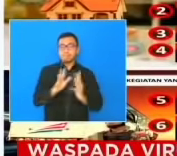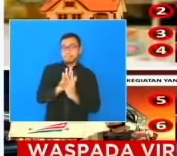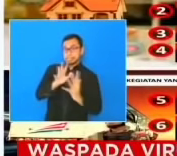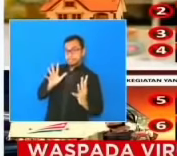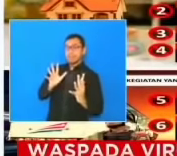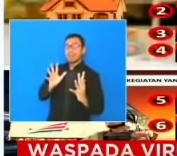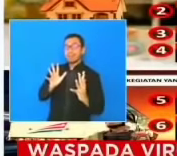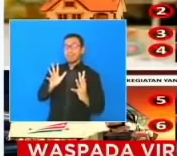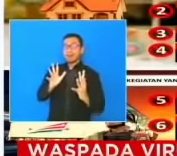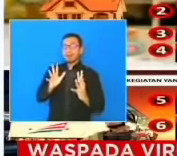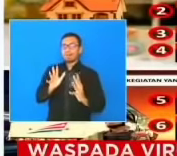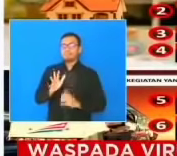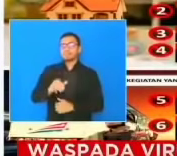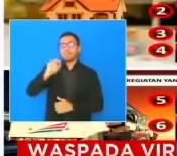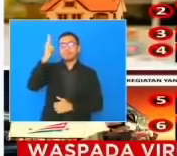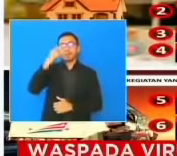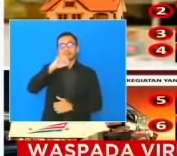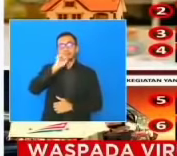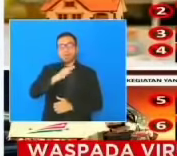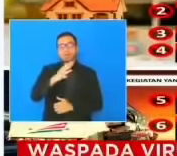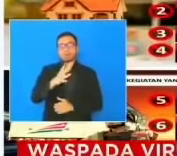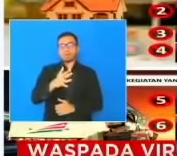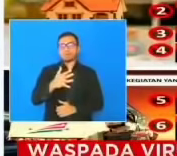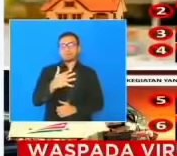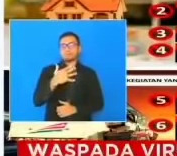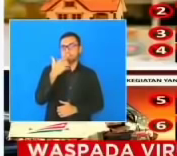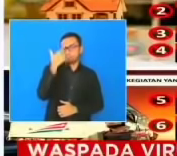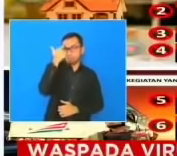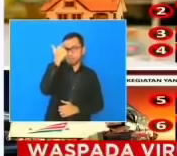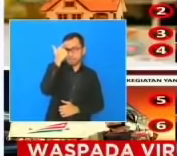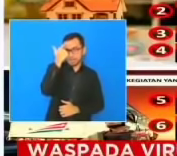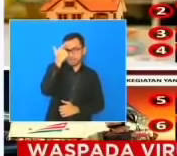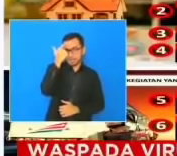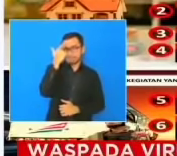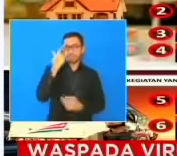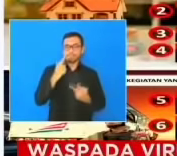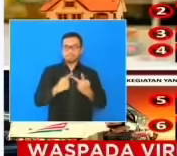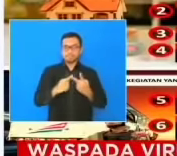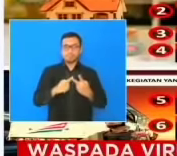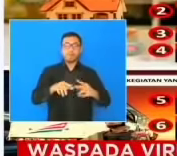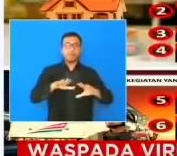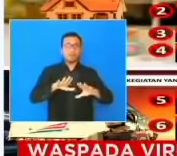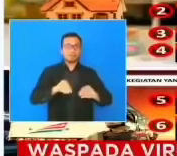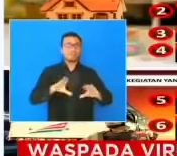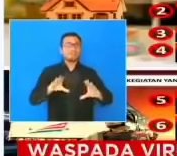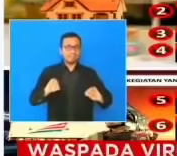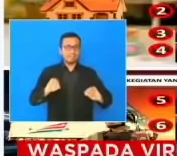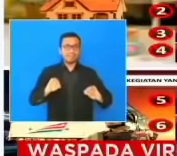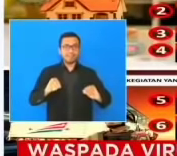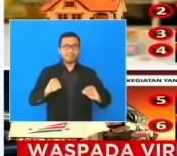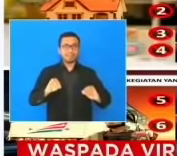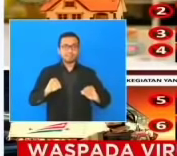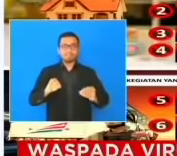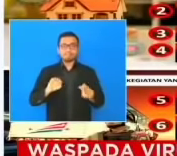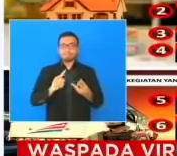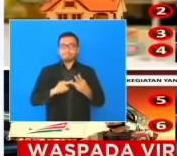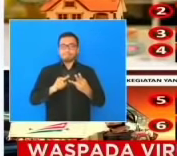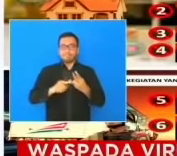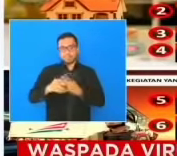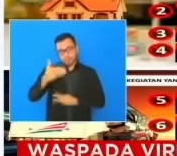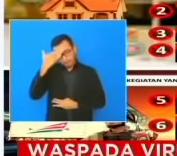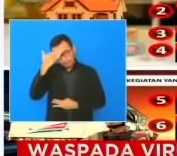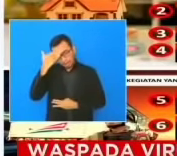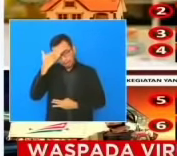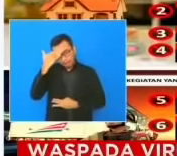pemerintah untuk tetap belajar dari rumah, bekerja dari rumah, dan